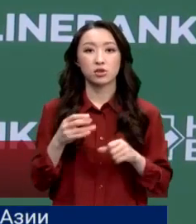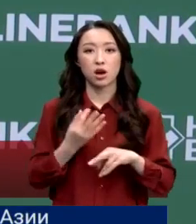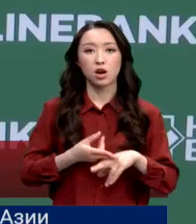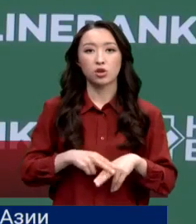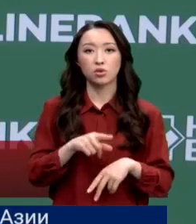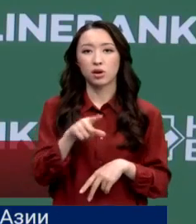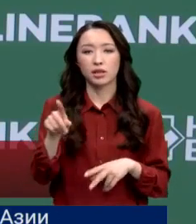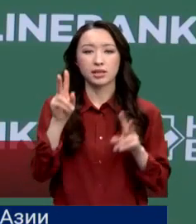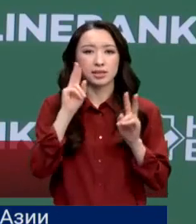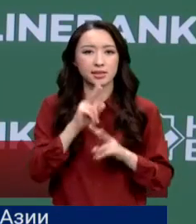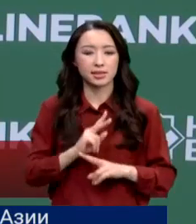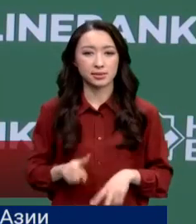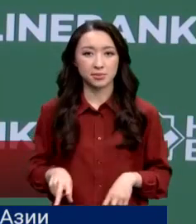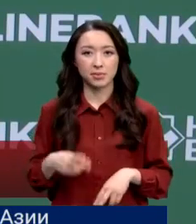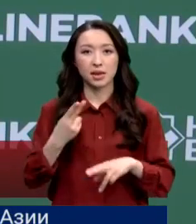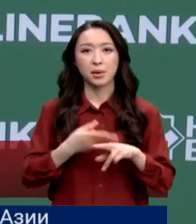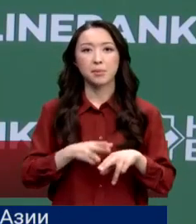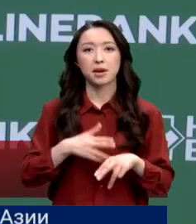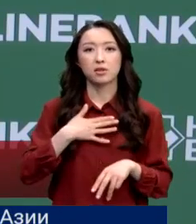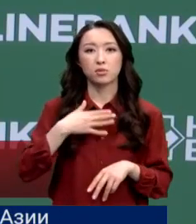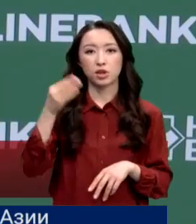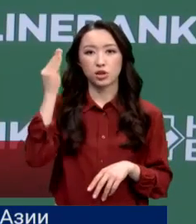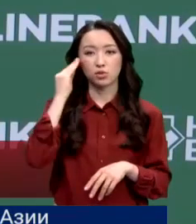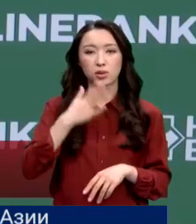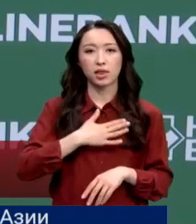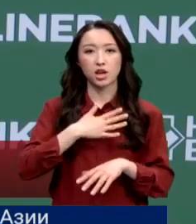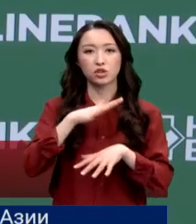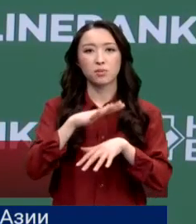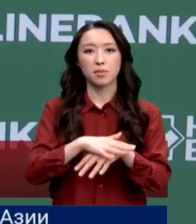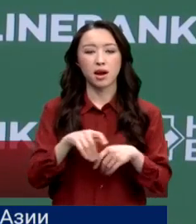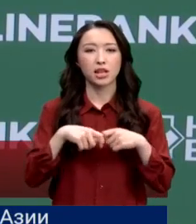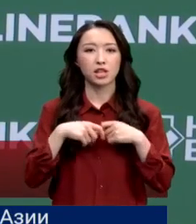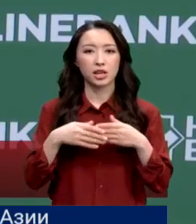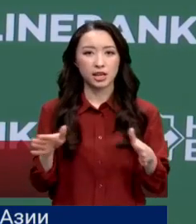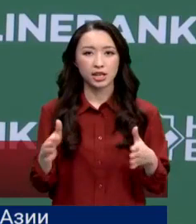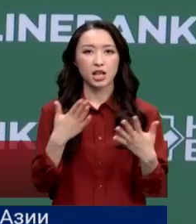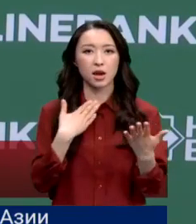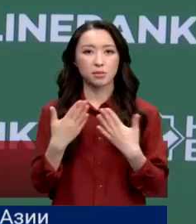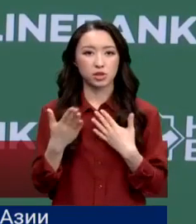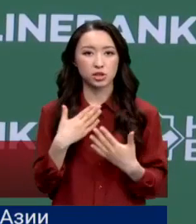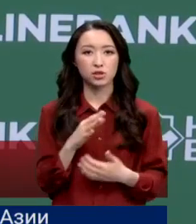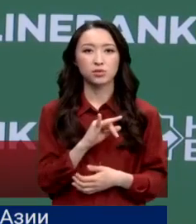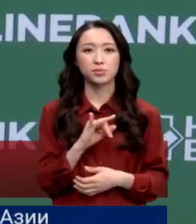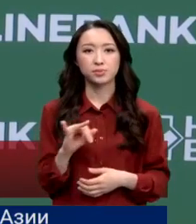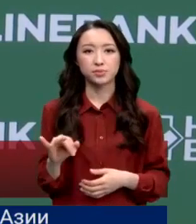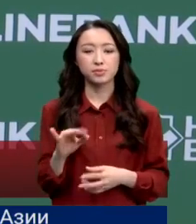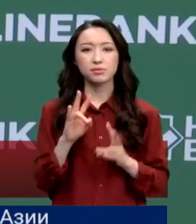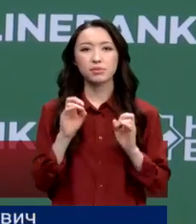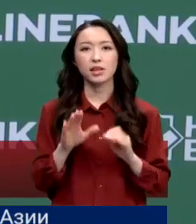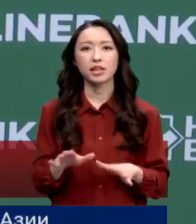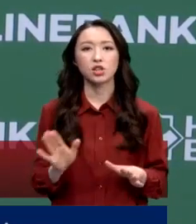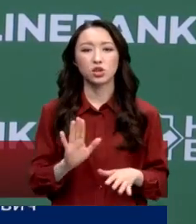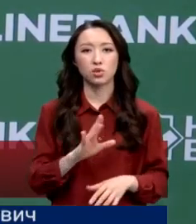может быть, они еще и не представляют. Поэтому я думаю, что наши банки открыты к общению. И не только